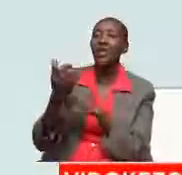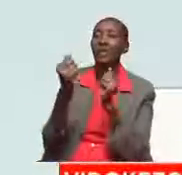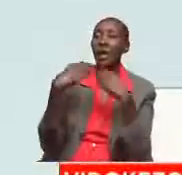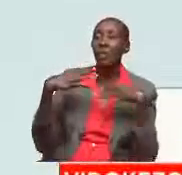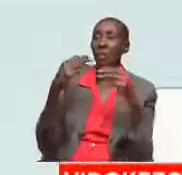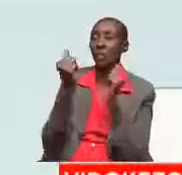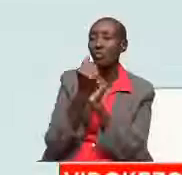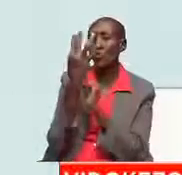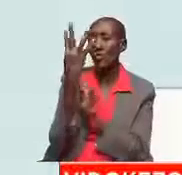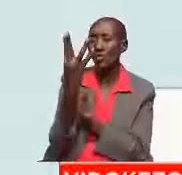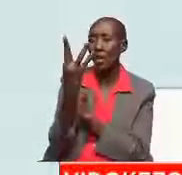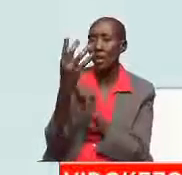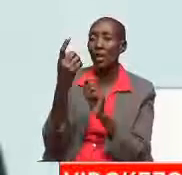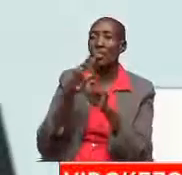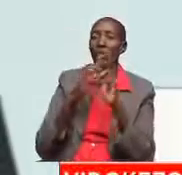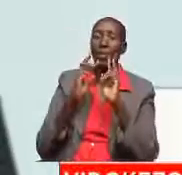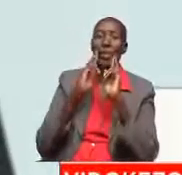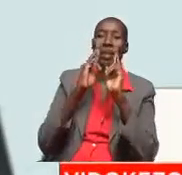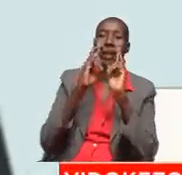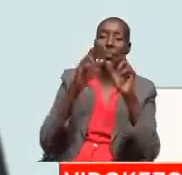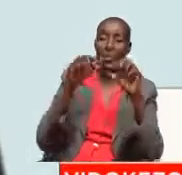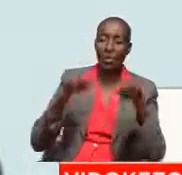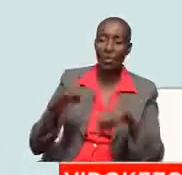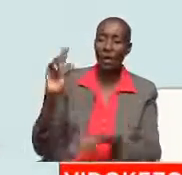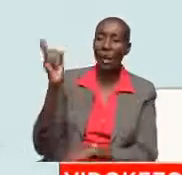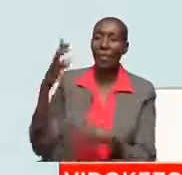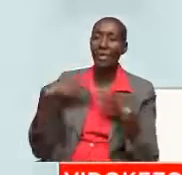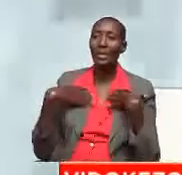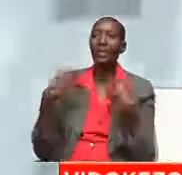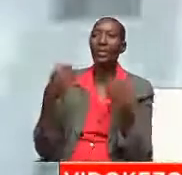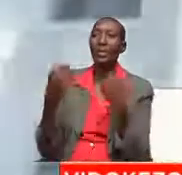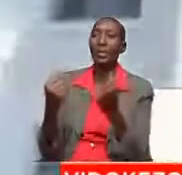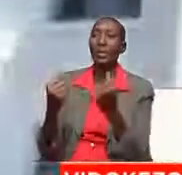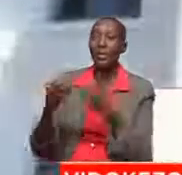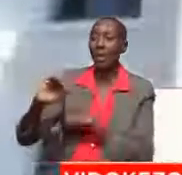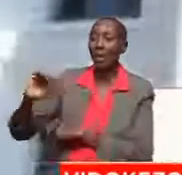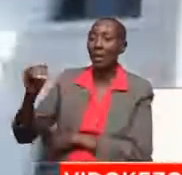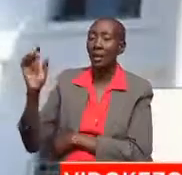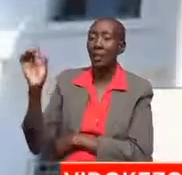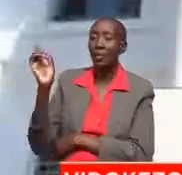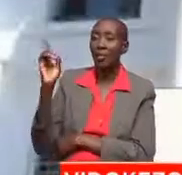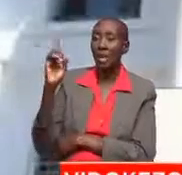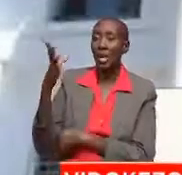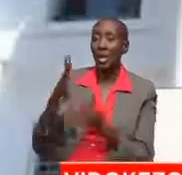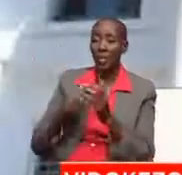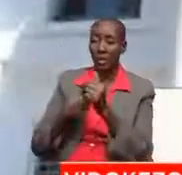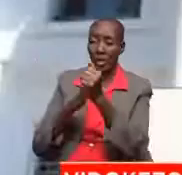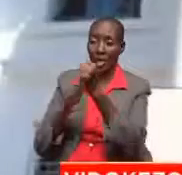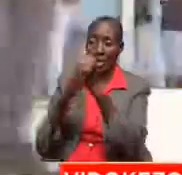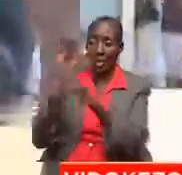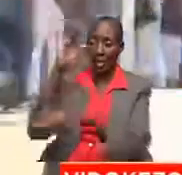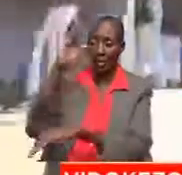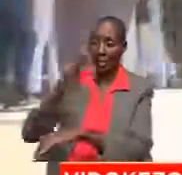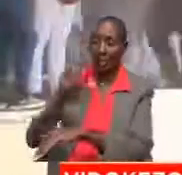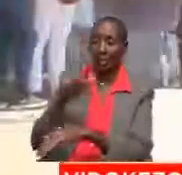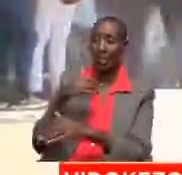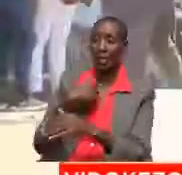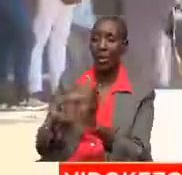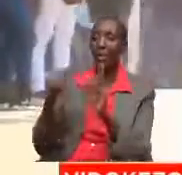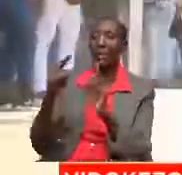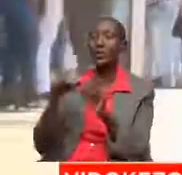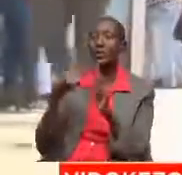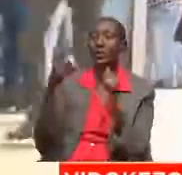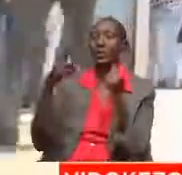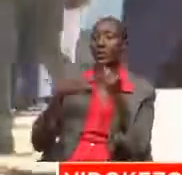14 kulingana na hotuba ya Waziri wa Afya Mutahi Kagwe. Kaunti ya Nairobi imeongoza kwa maambukizi zaidi ikiwa na watu 7